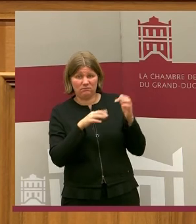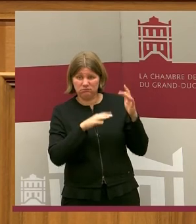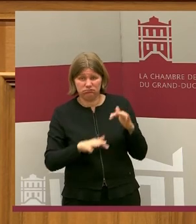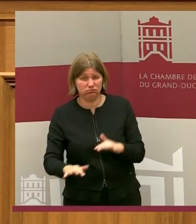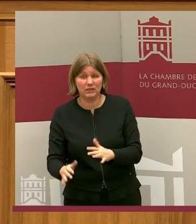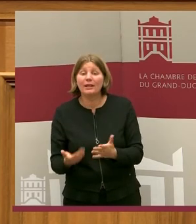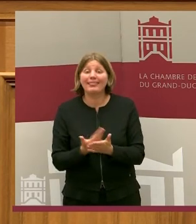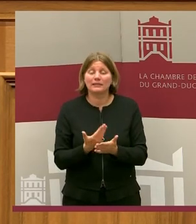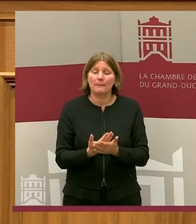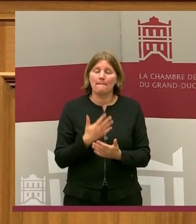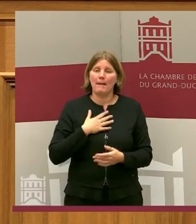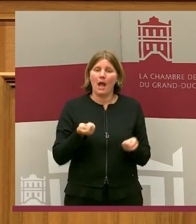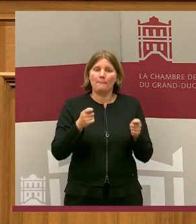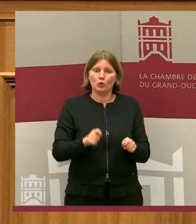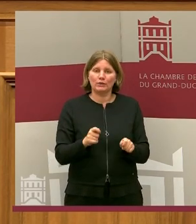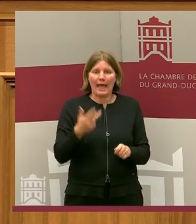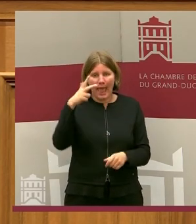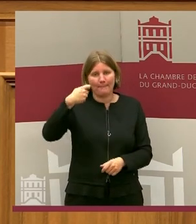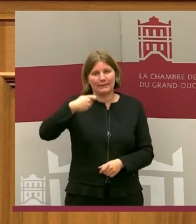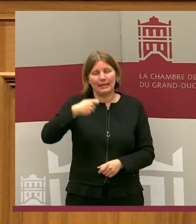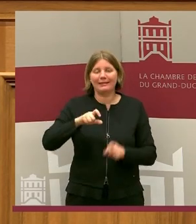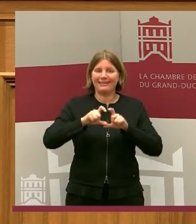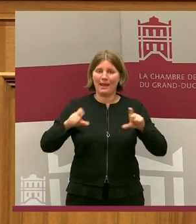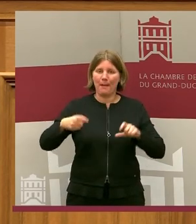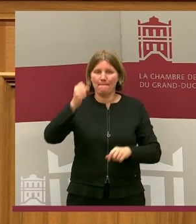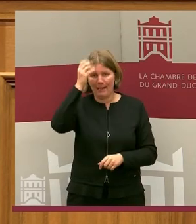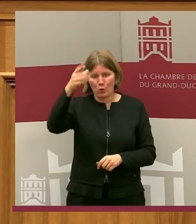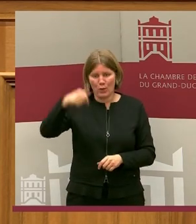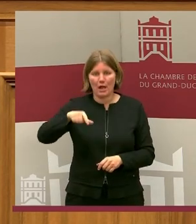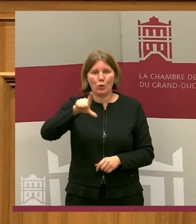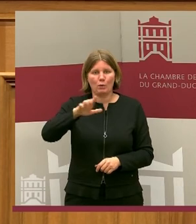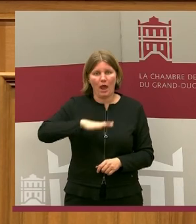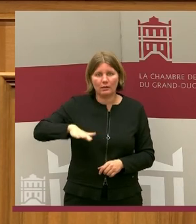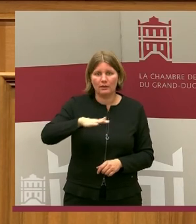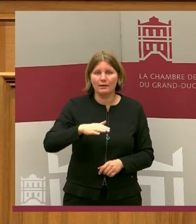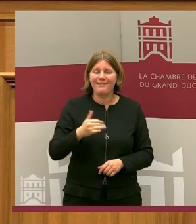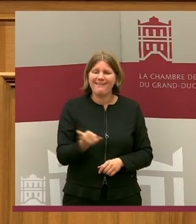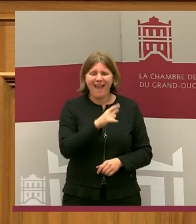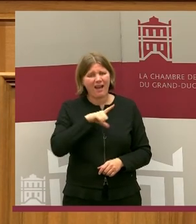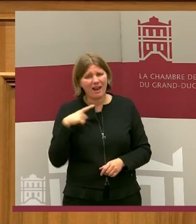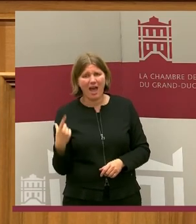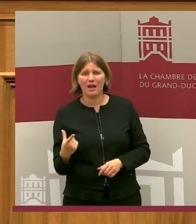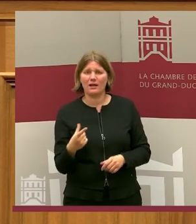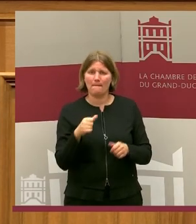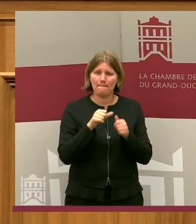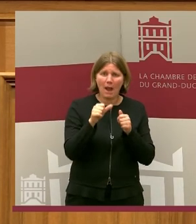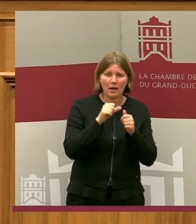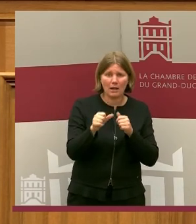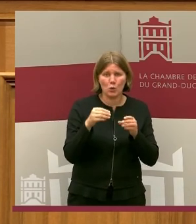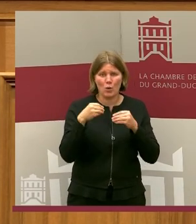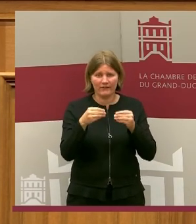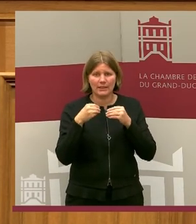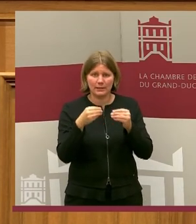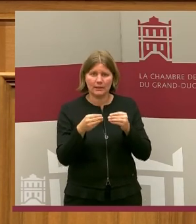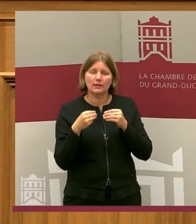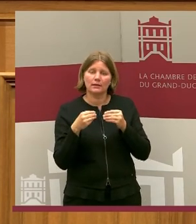meine Konklusion danach ein Wort zur Bildung hier im Land. Der jahrelange Mangel an qualifiziertem Personal besteht nicht nur im Bereich von